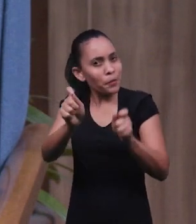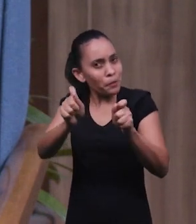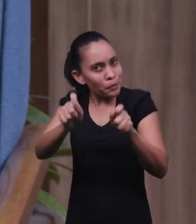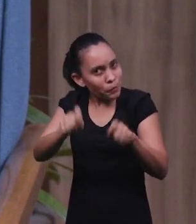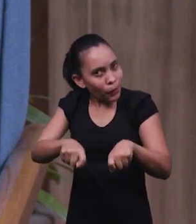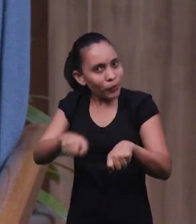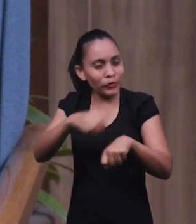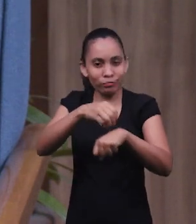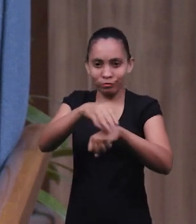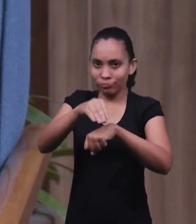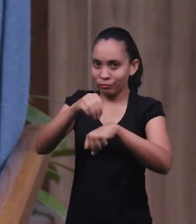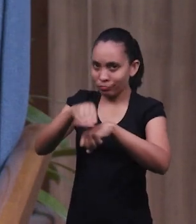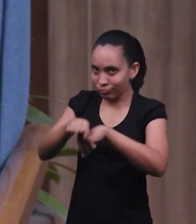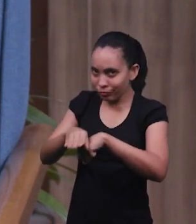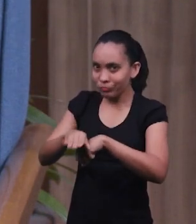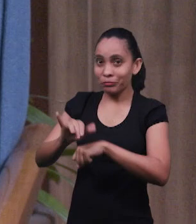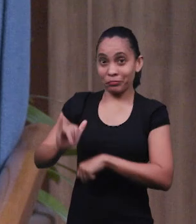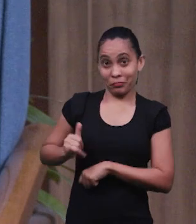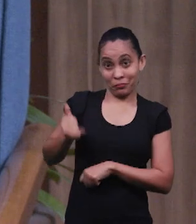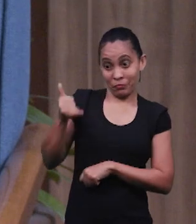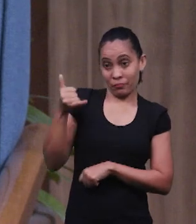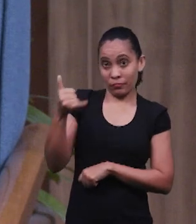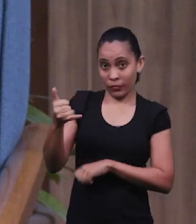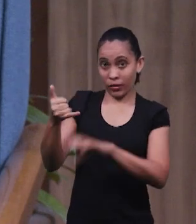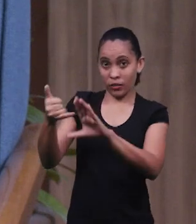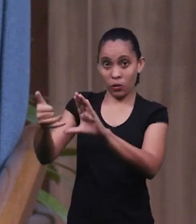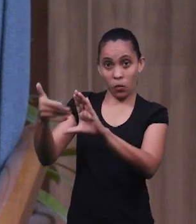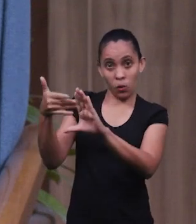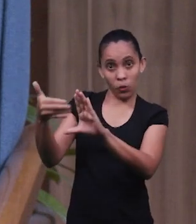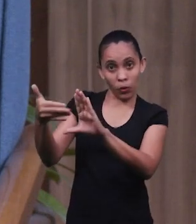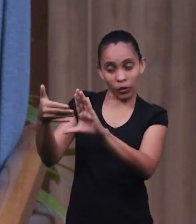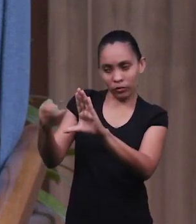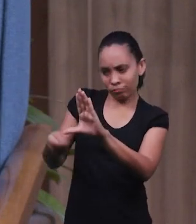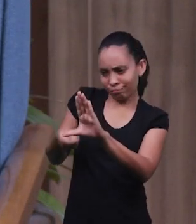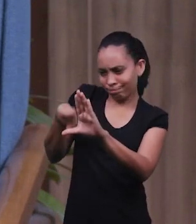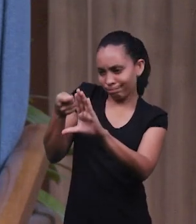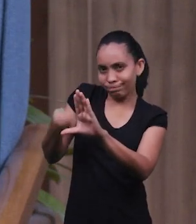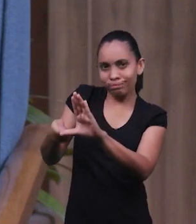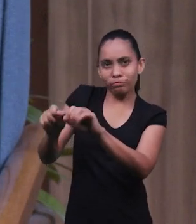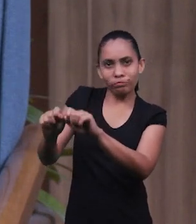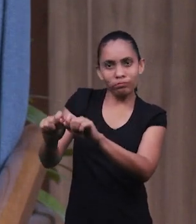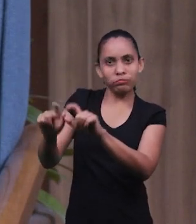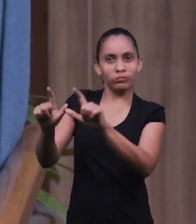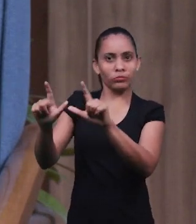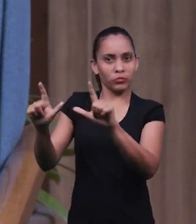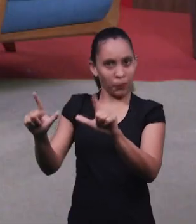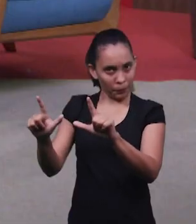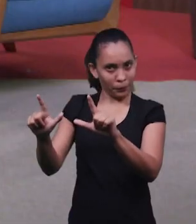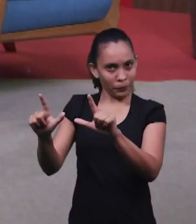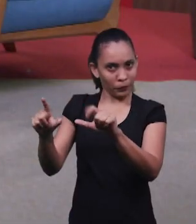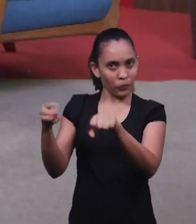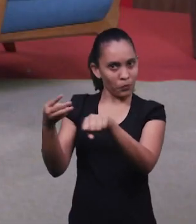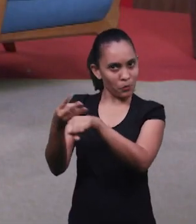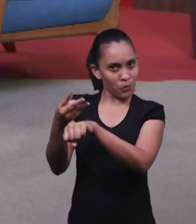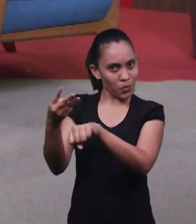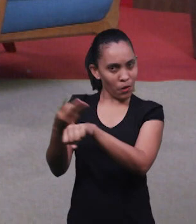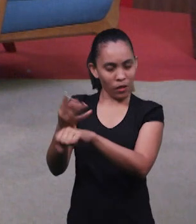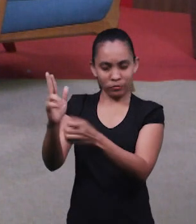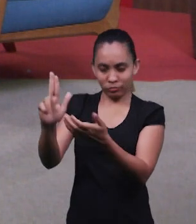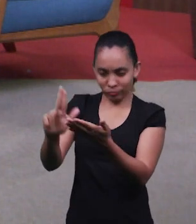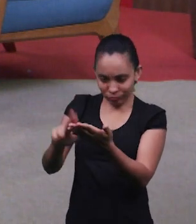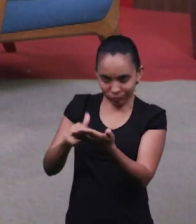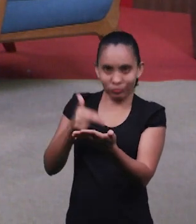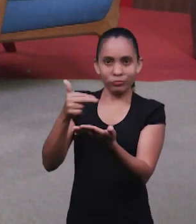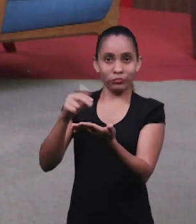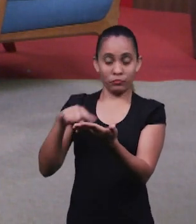Je veux vous rappeler, vous pouvez aussi participer. Il suffit d'utiliser le code qui apparaît à l'écran et vous nous envoyez. Nous avons